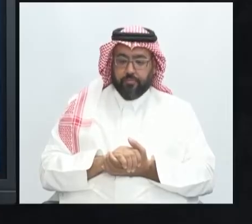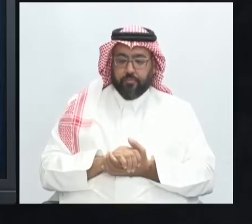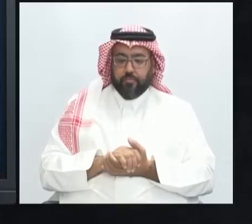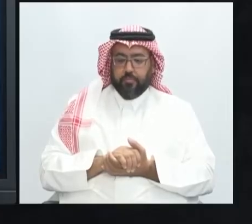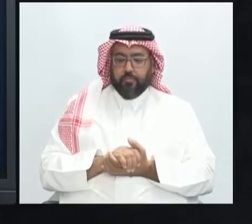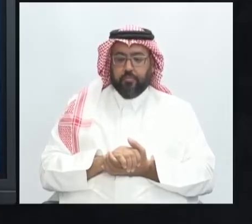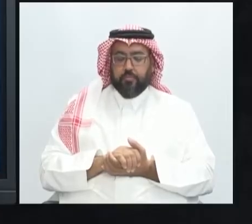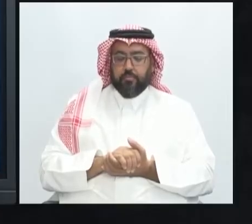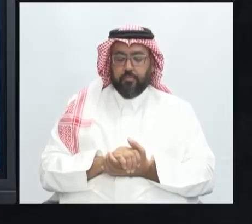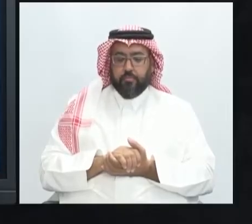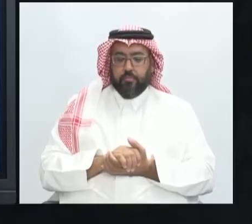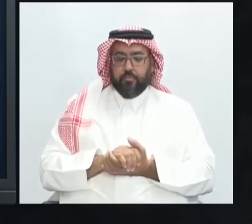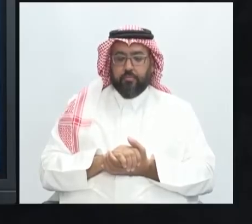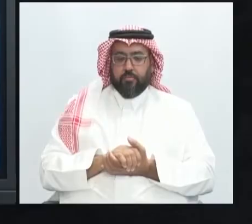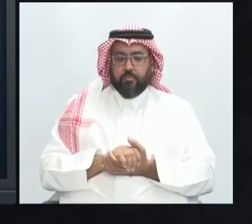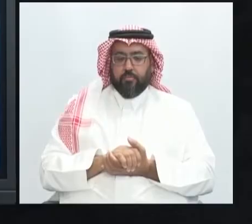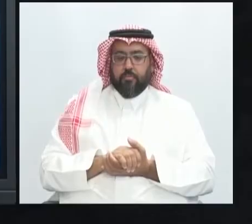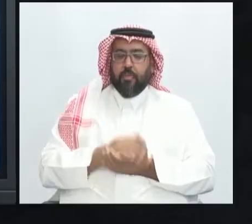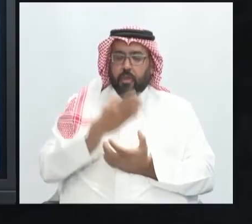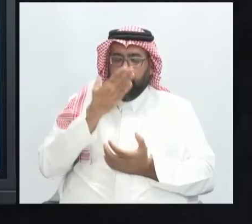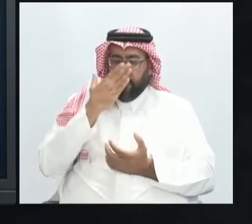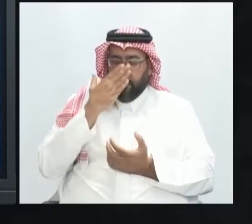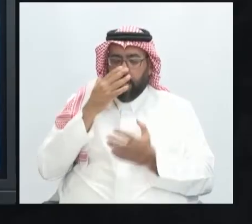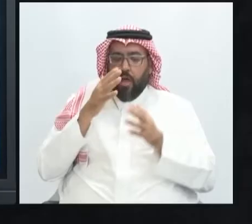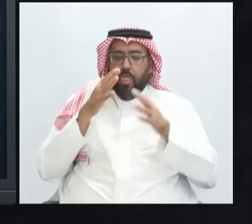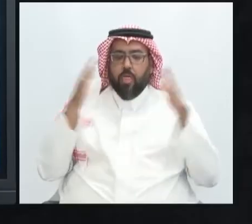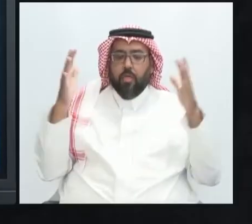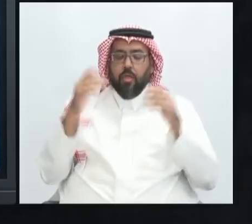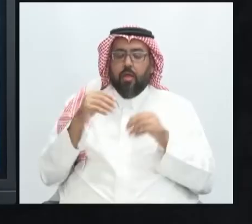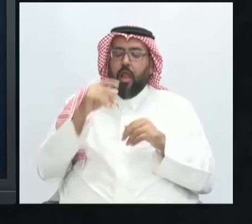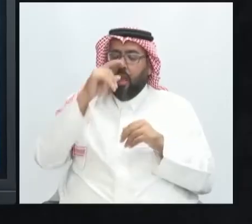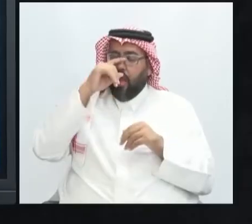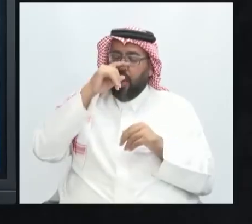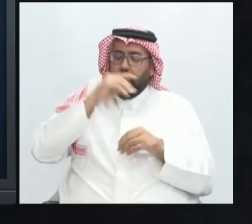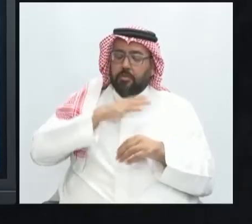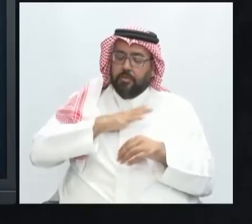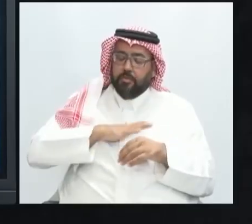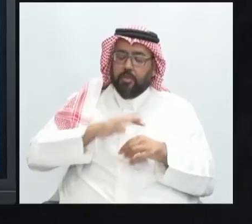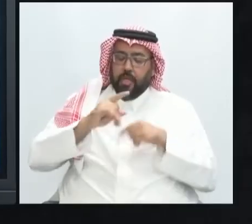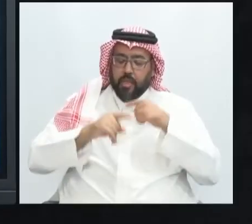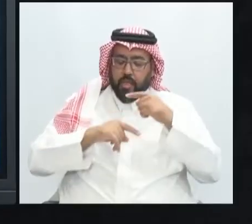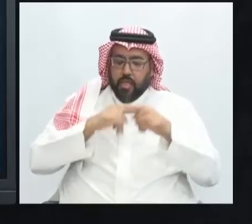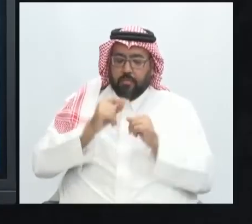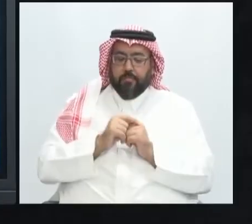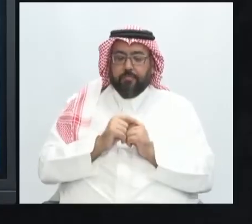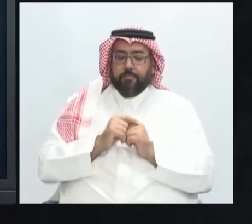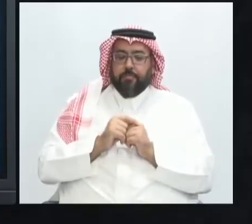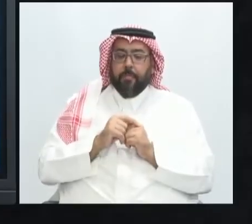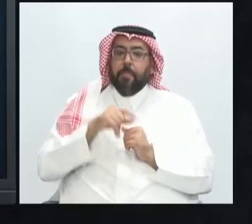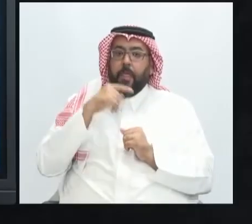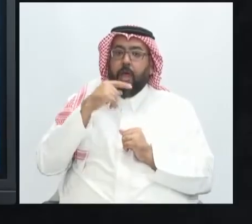هذه العبادات يا ابنائي العظيمه الجليله لابد ان نصبر عليها فنداوم عليها